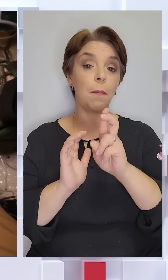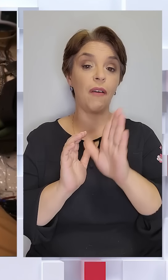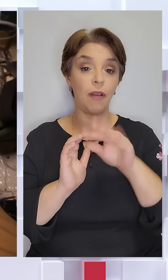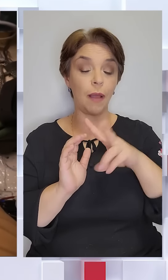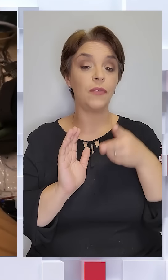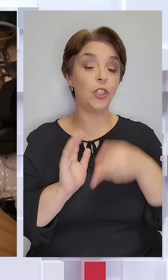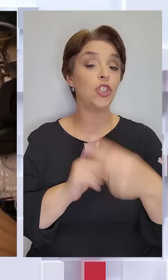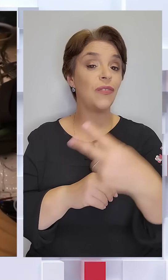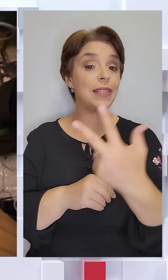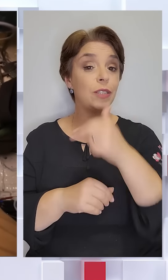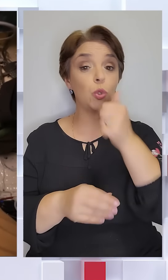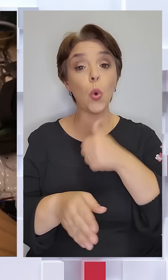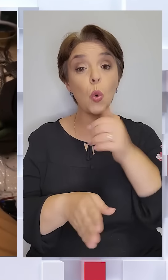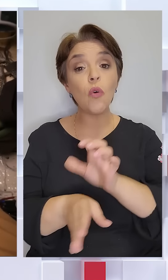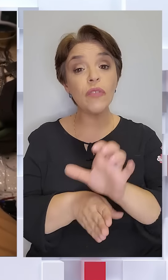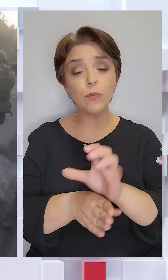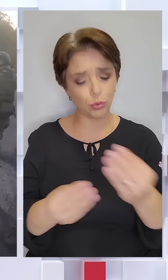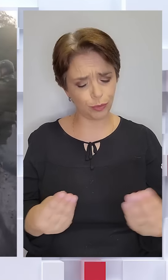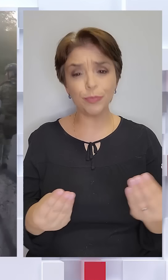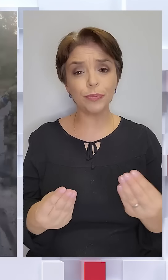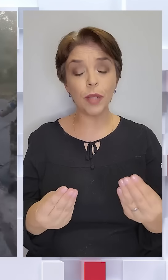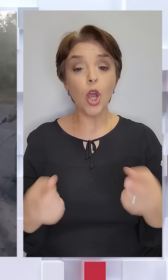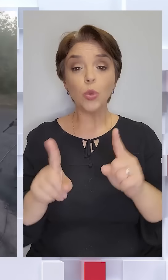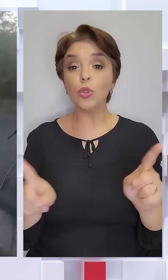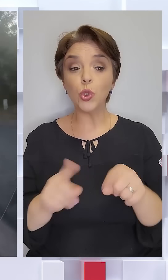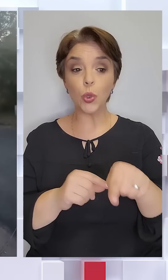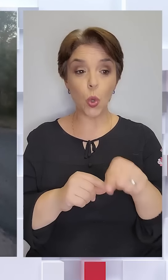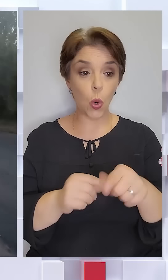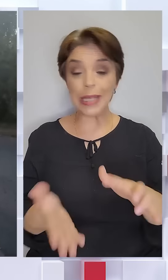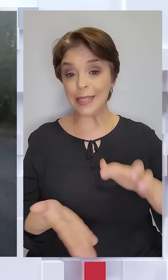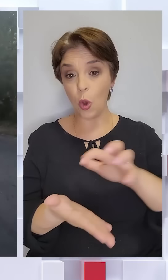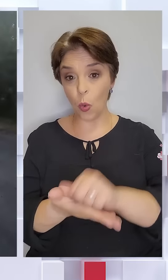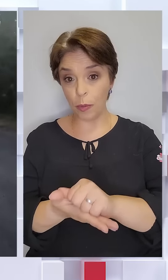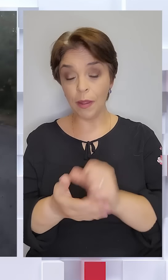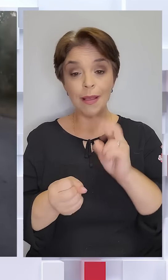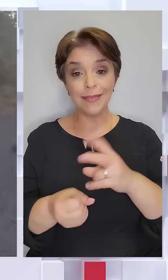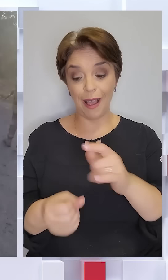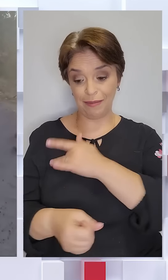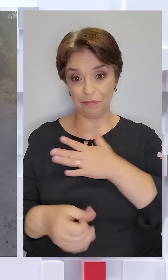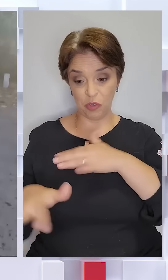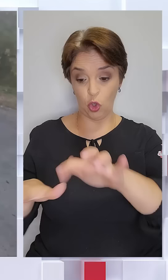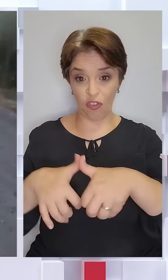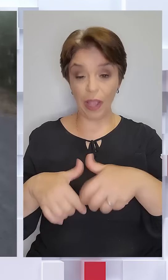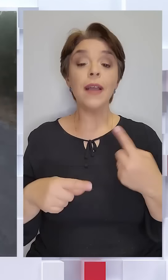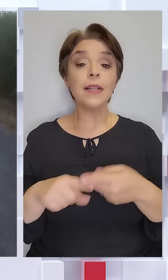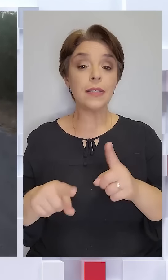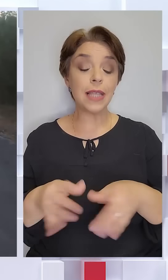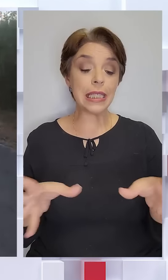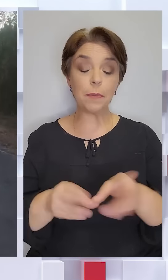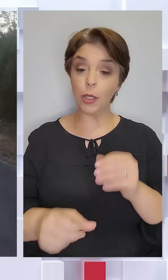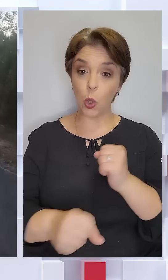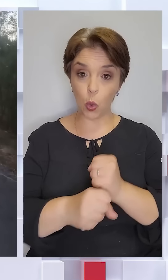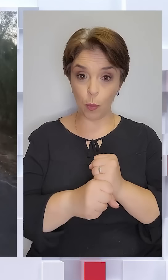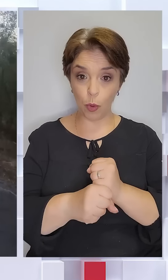Т-80БВМ 2023 року випуску. Те, що його захопили в якості трофею, це спільна